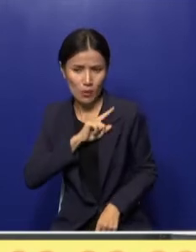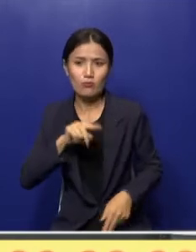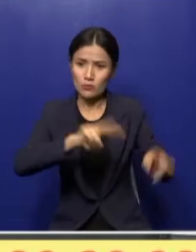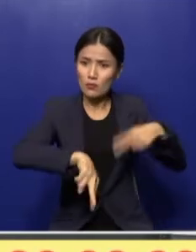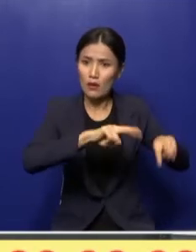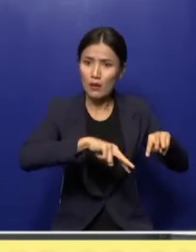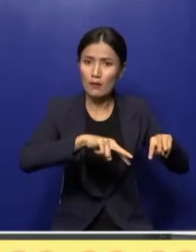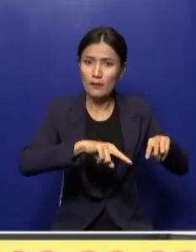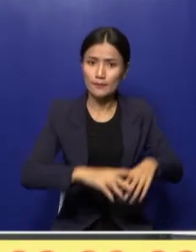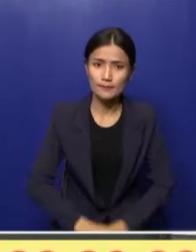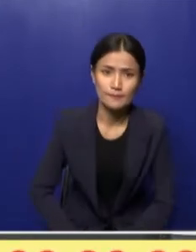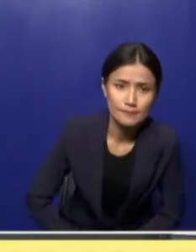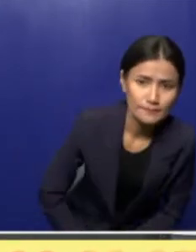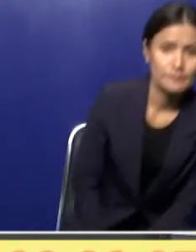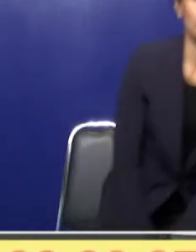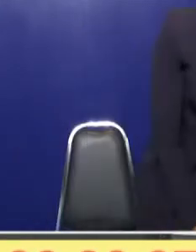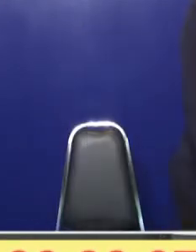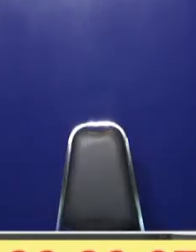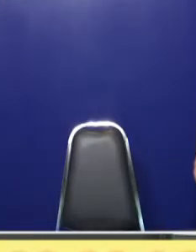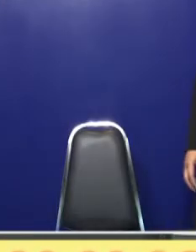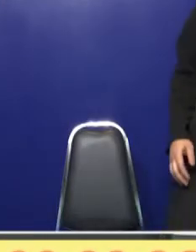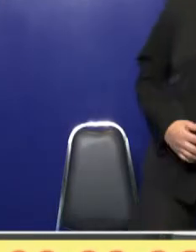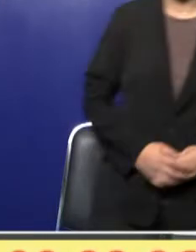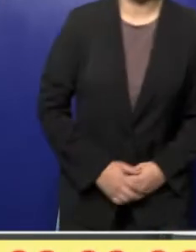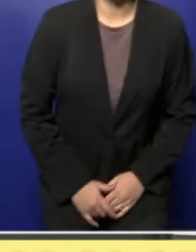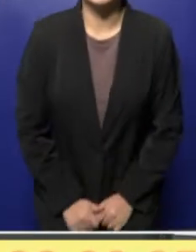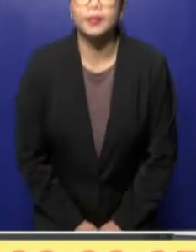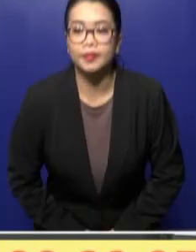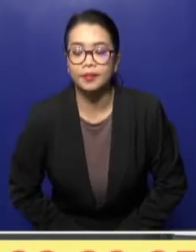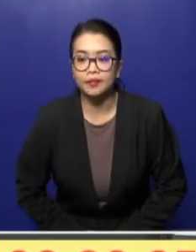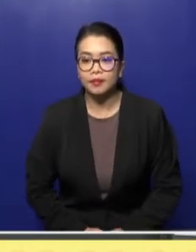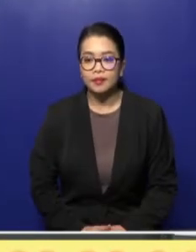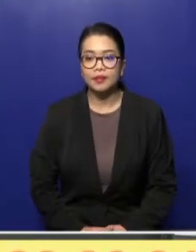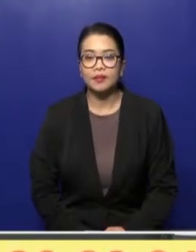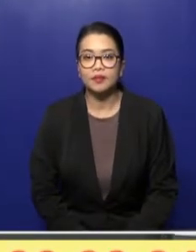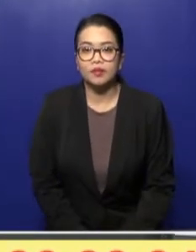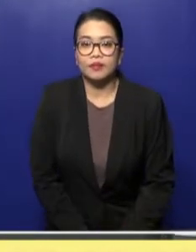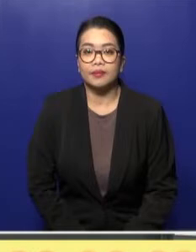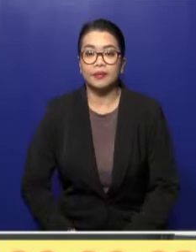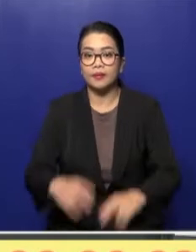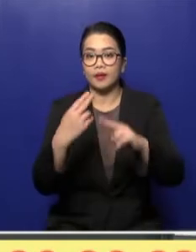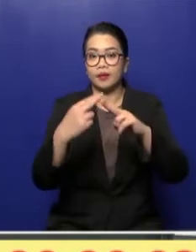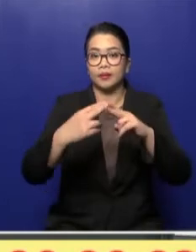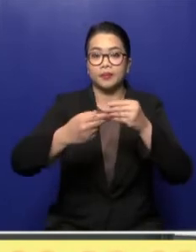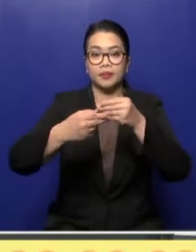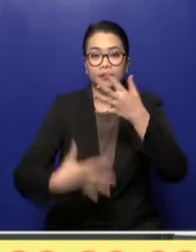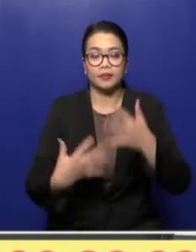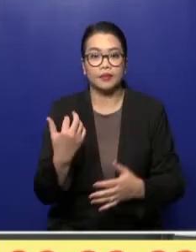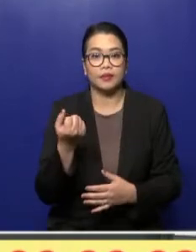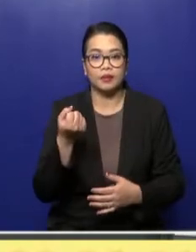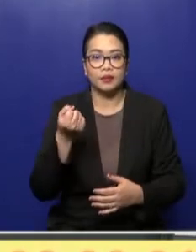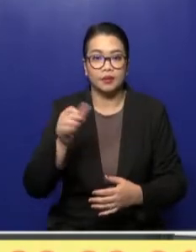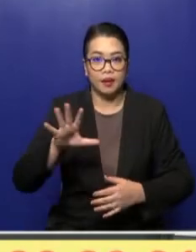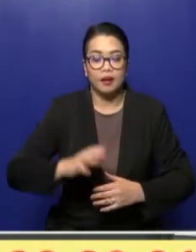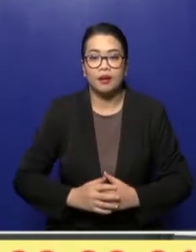ท่านครับในรายชื่อ 15คนที่วิพุธสภากำหนดขึ้นมาไม่มี